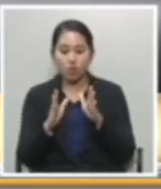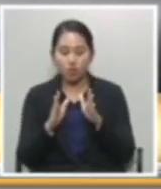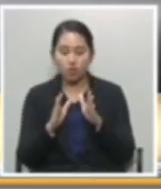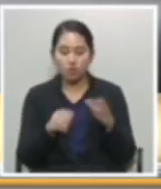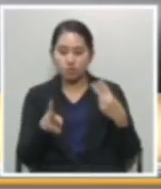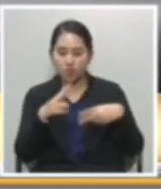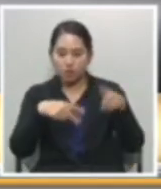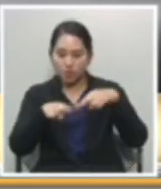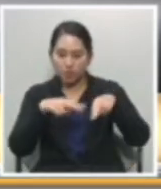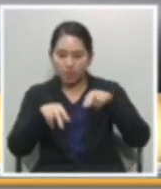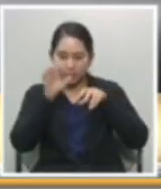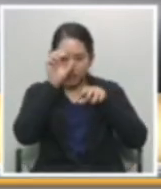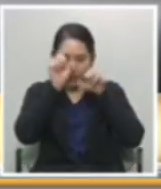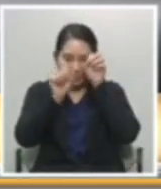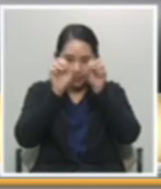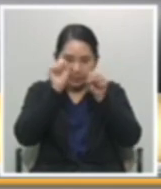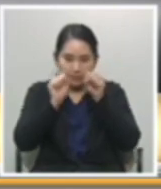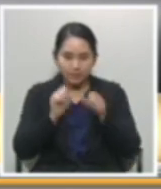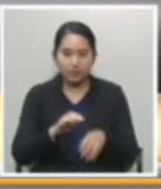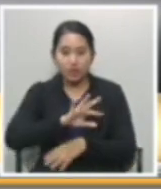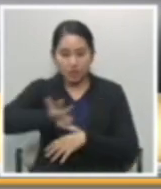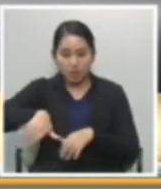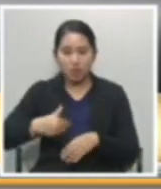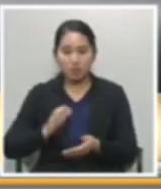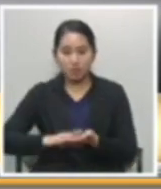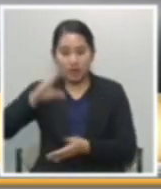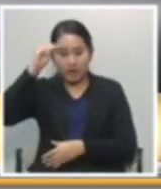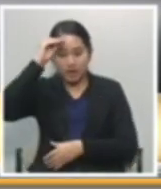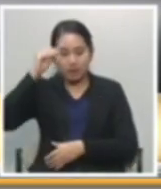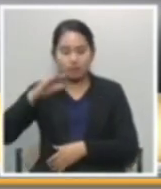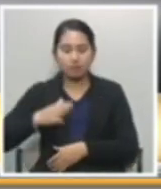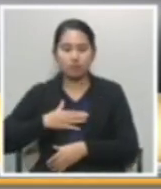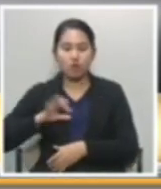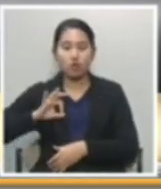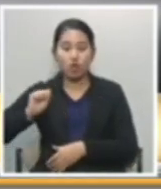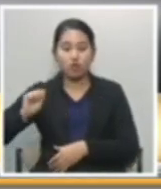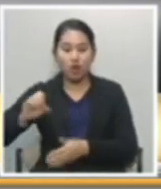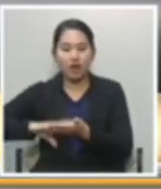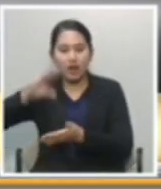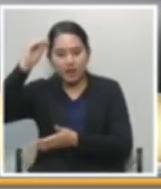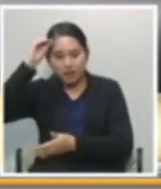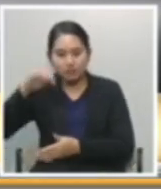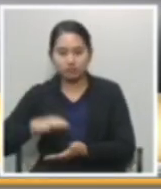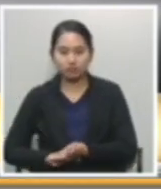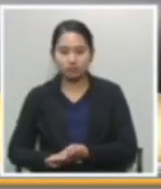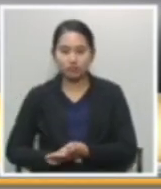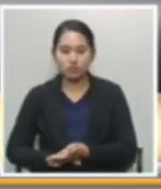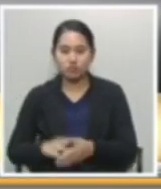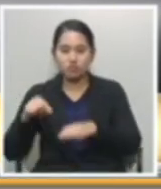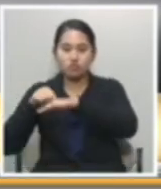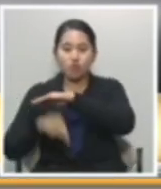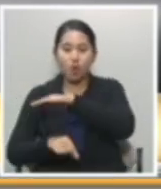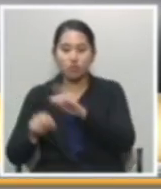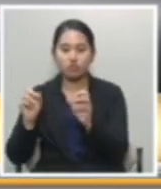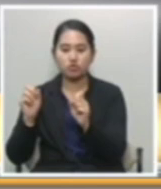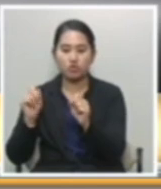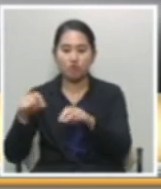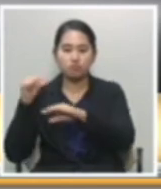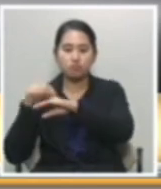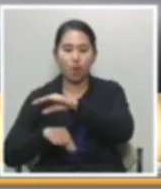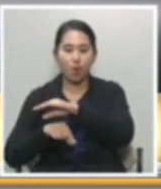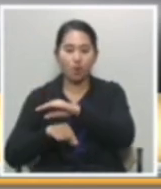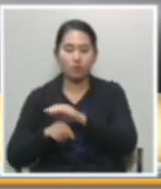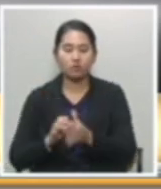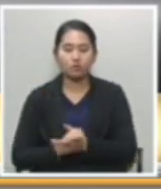นักเรียนที่จะเข้าสอบเนี่ยนะแล้วผมทุจริตนะครับจดมาเลยนะโกงข้อสอบไม่ว่าจ